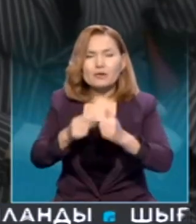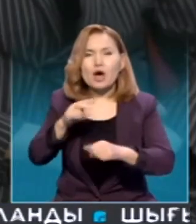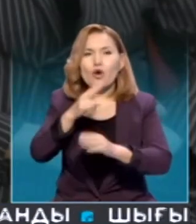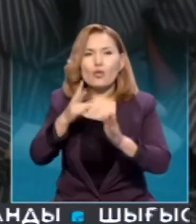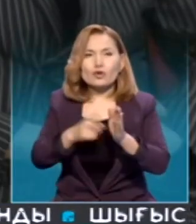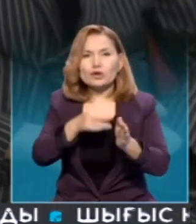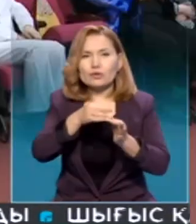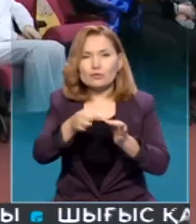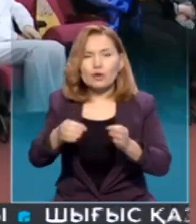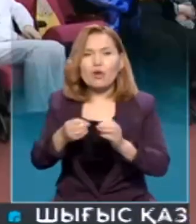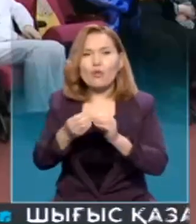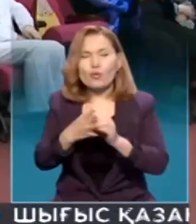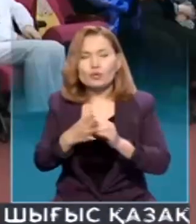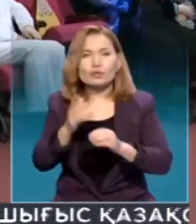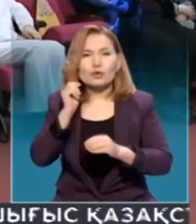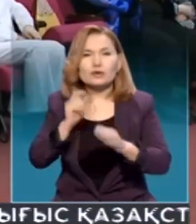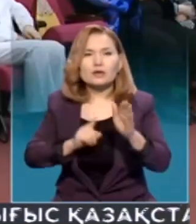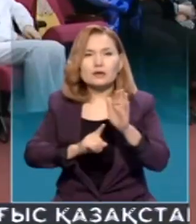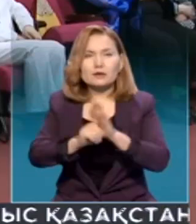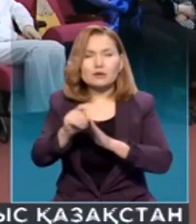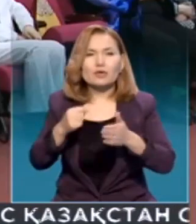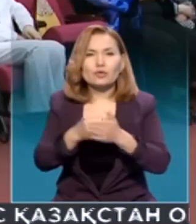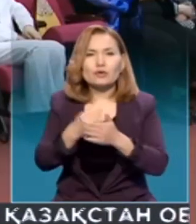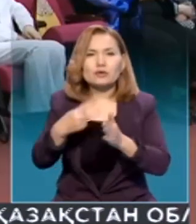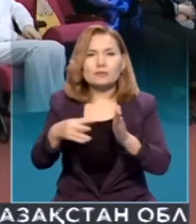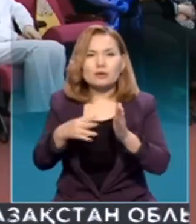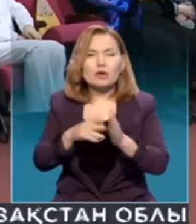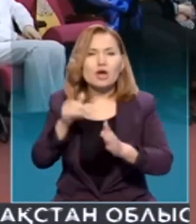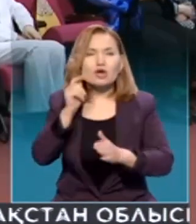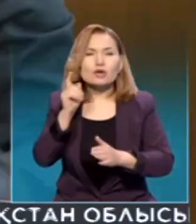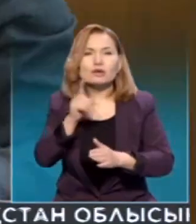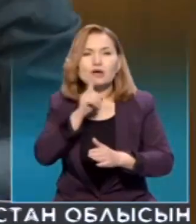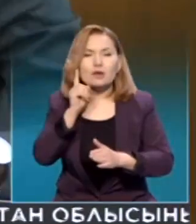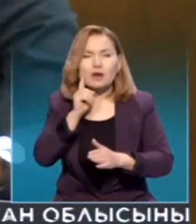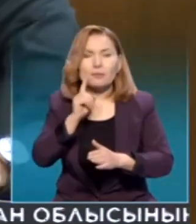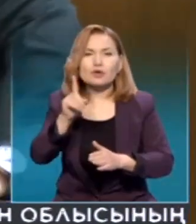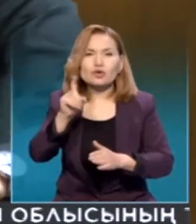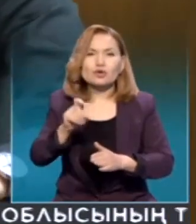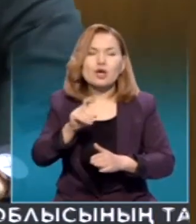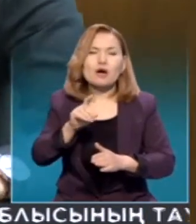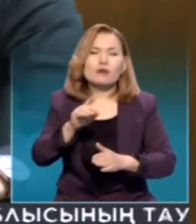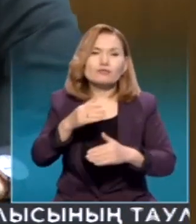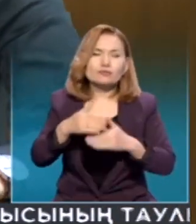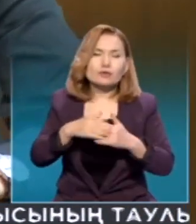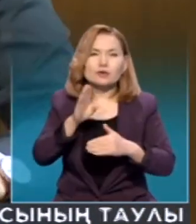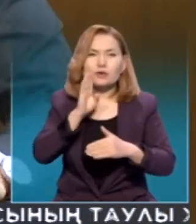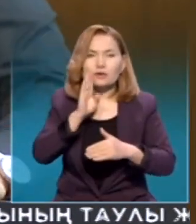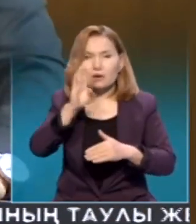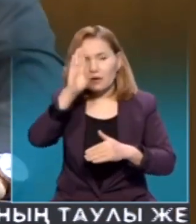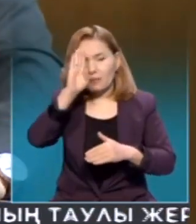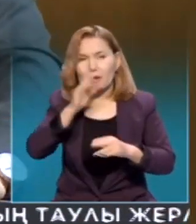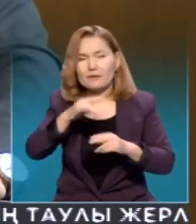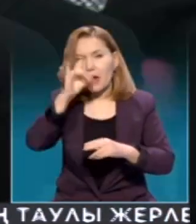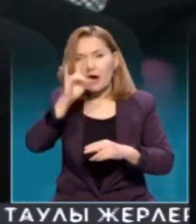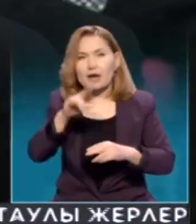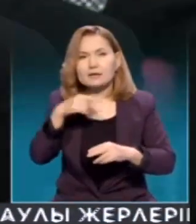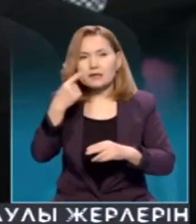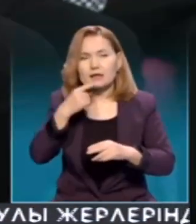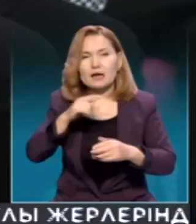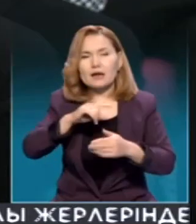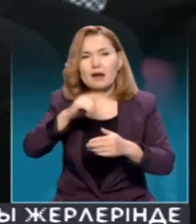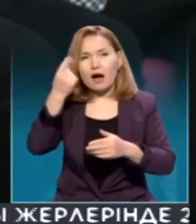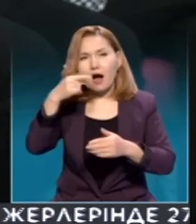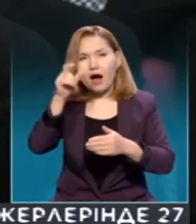17 өңірден 14 пен 29 жас аралығындағы 100-ге жуық дарынды қыз-жігіттер қатысты. Олар қазақ тіліндегі авторлық